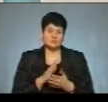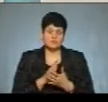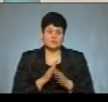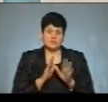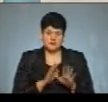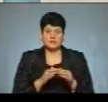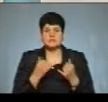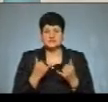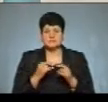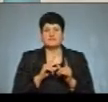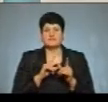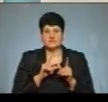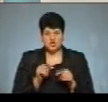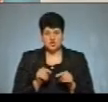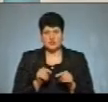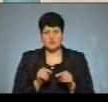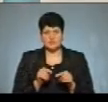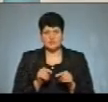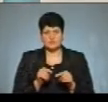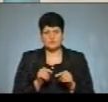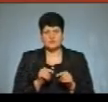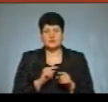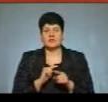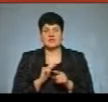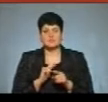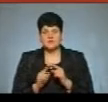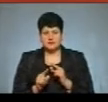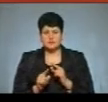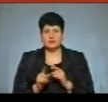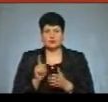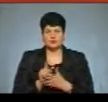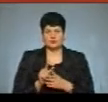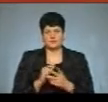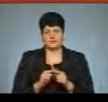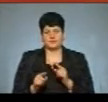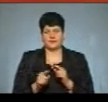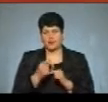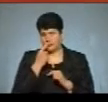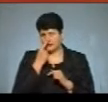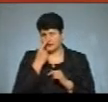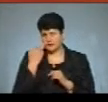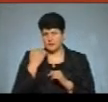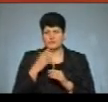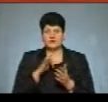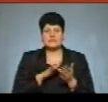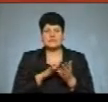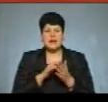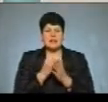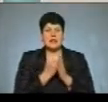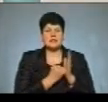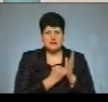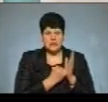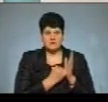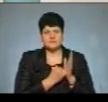Але наразі ми виїжджаємо дійсно і на екстрені, і на невідкладні. Єдине, що прозвучало недавно по центральних каналах